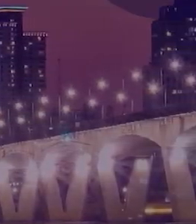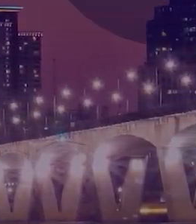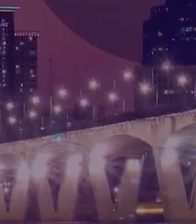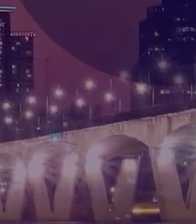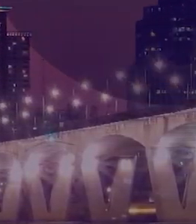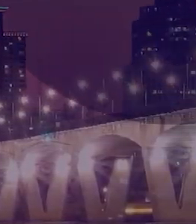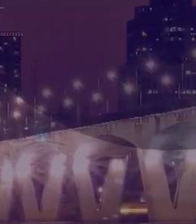기소되었습니다